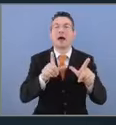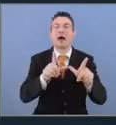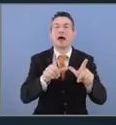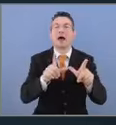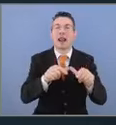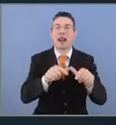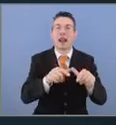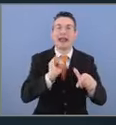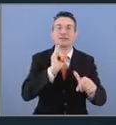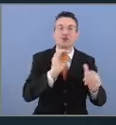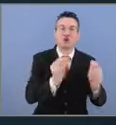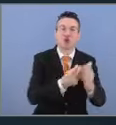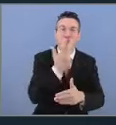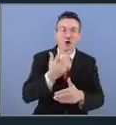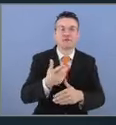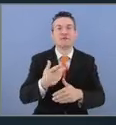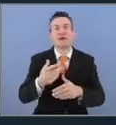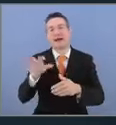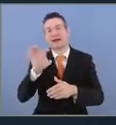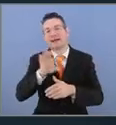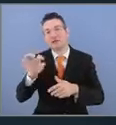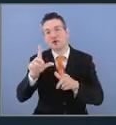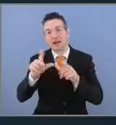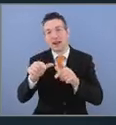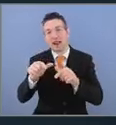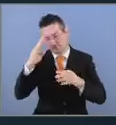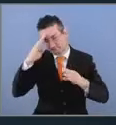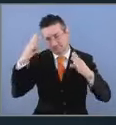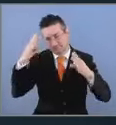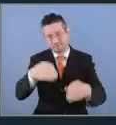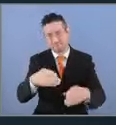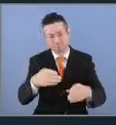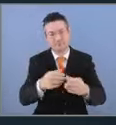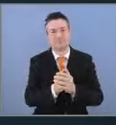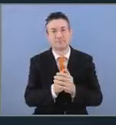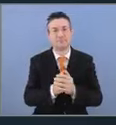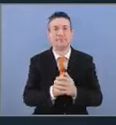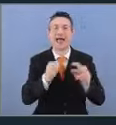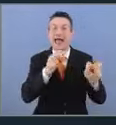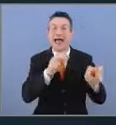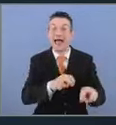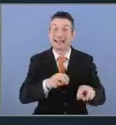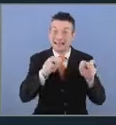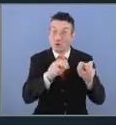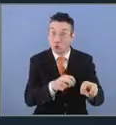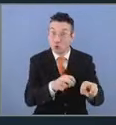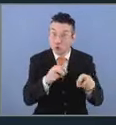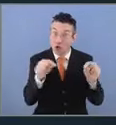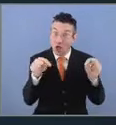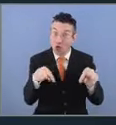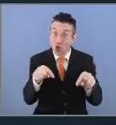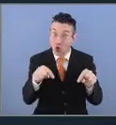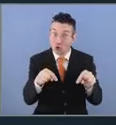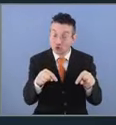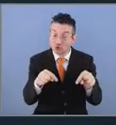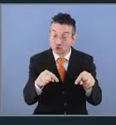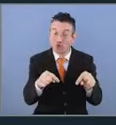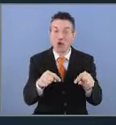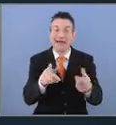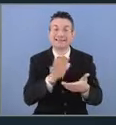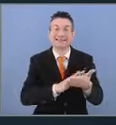molto interesse al settore. Infatti l'agricoltura oggi appare la meno digitalizzata da tutte le imprese